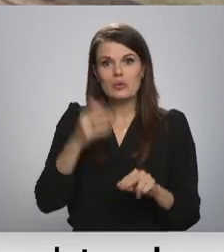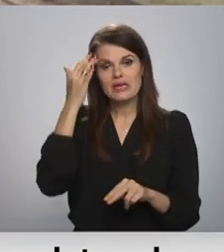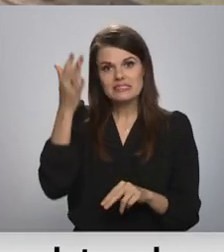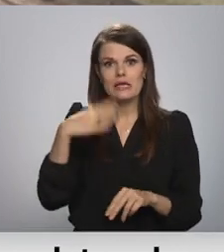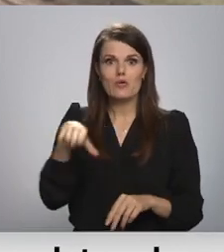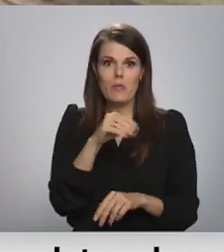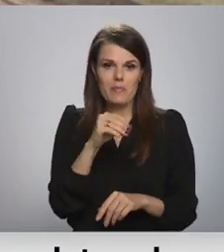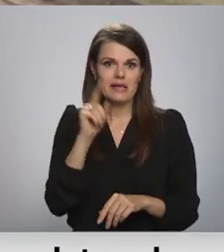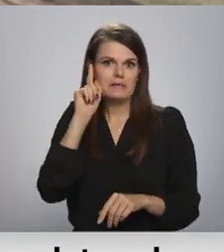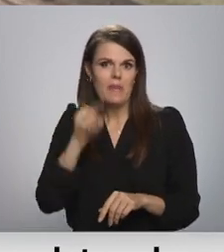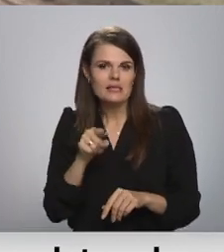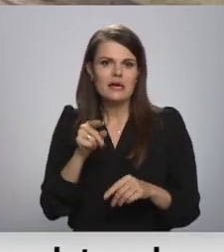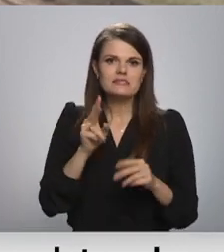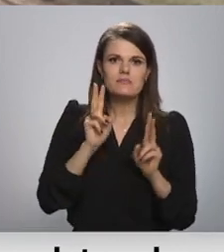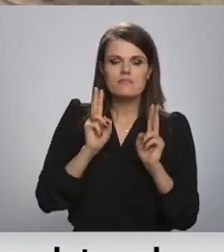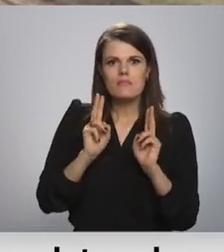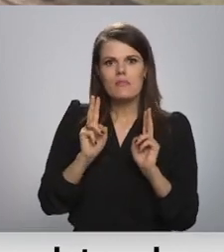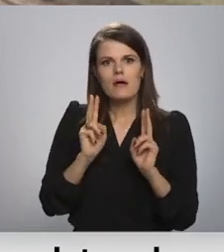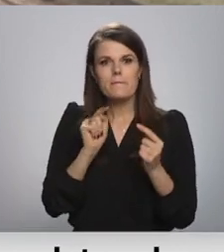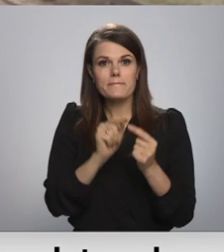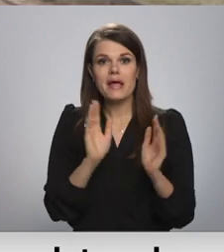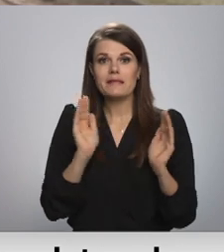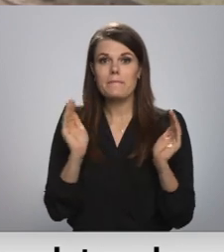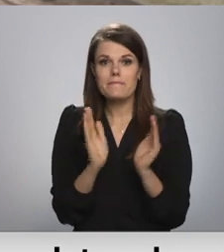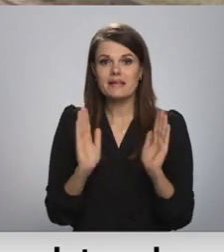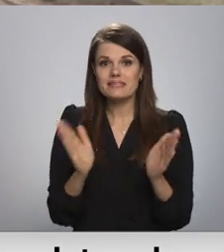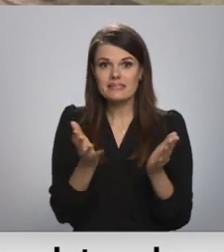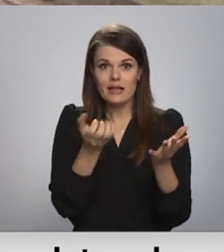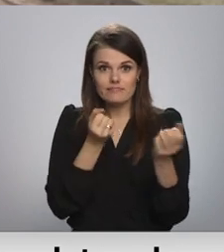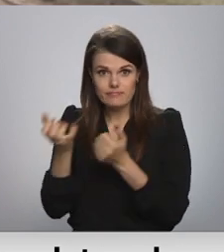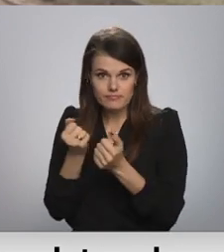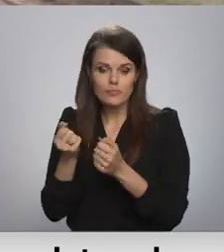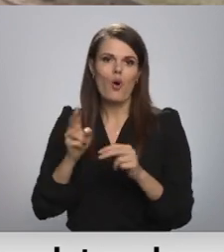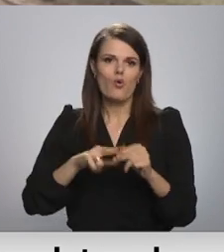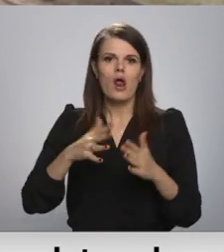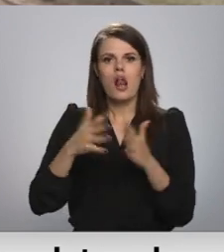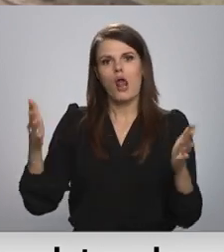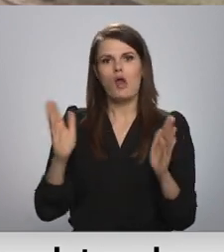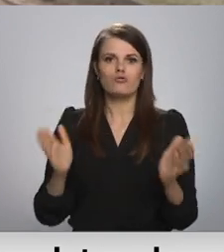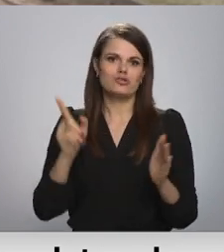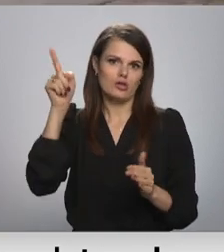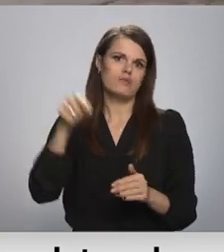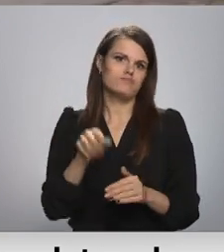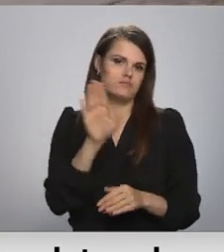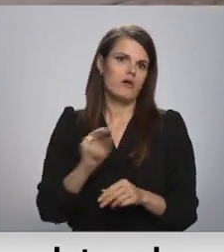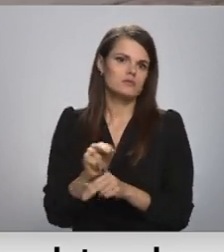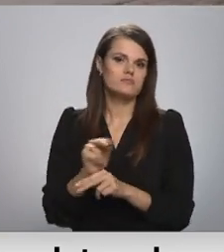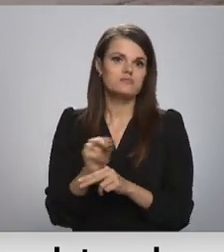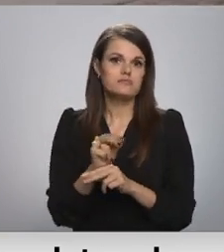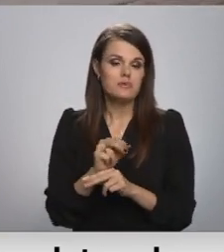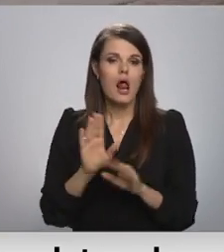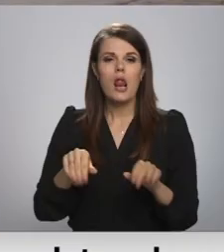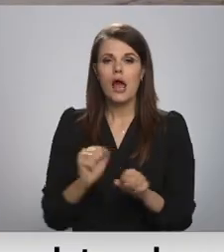ietirgot pret tiem maziem ceļiem vienu lielu ceļu. Tas ir grobiņa nīca, kā Liepājas apvedu ceļu. Tā ir kopīga interese. Lai arī